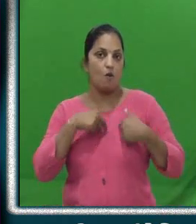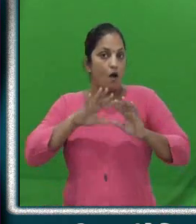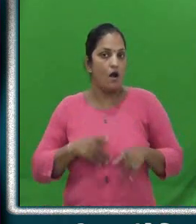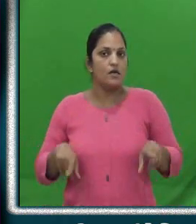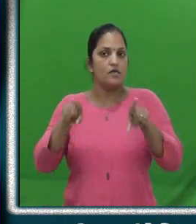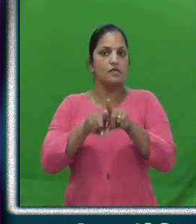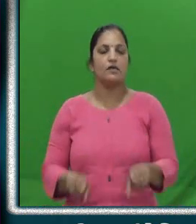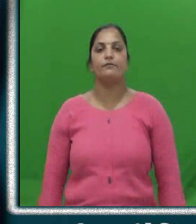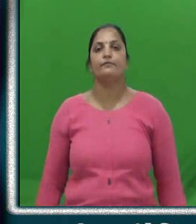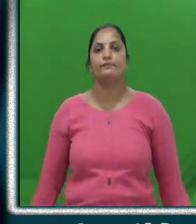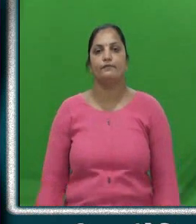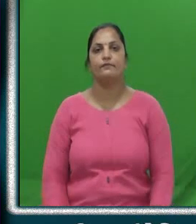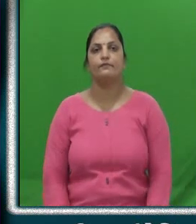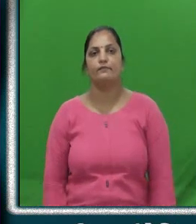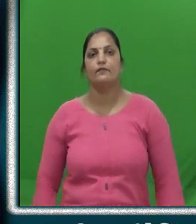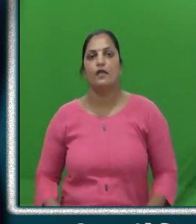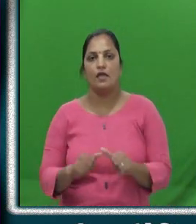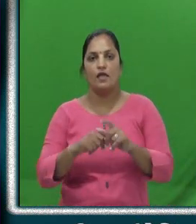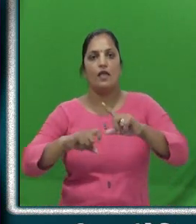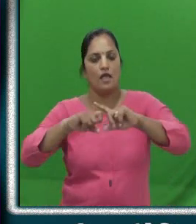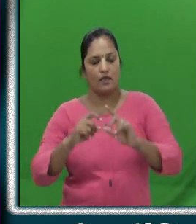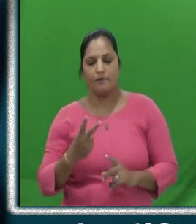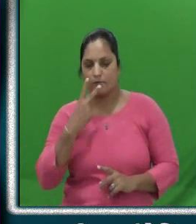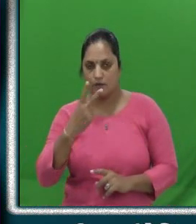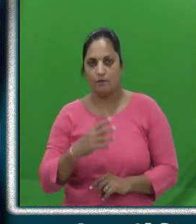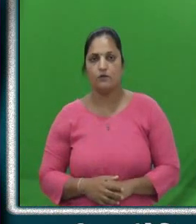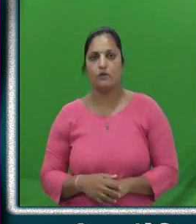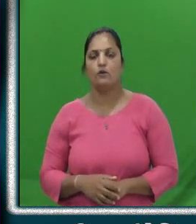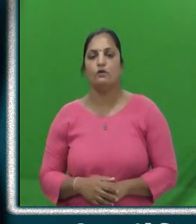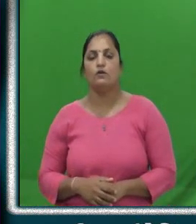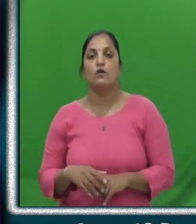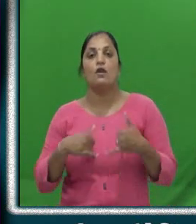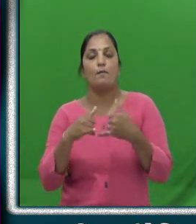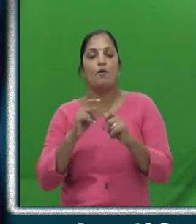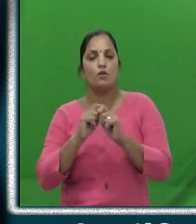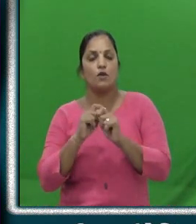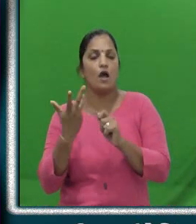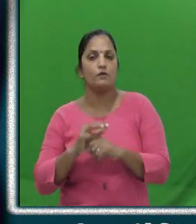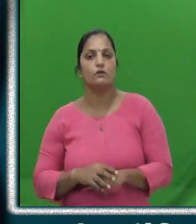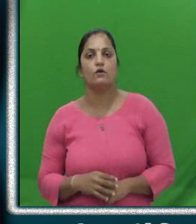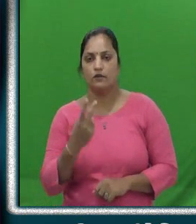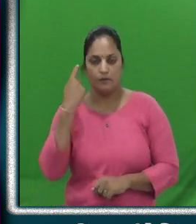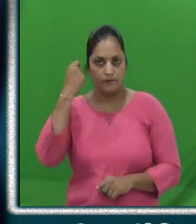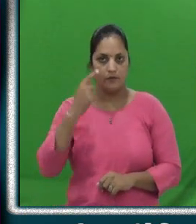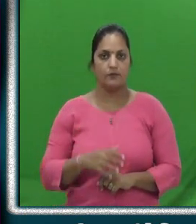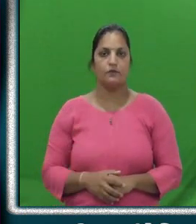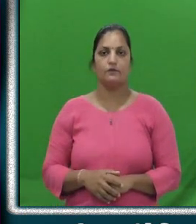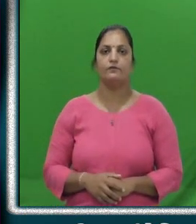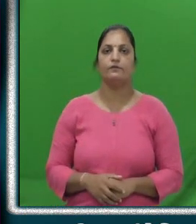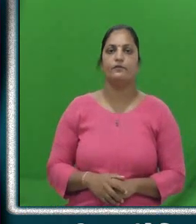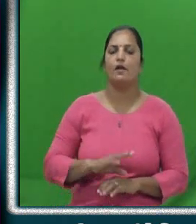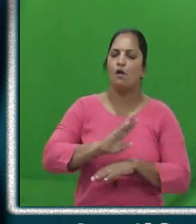અરુણ કૃષ્ણમૂર્તિને સમજવું હોય અરુણ કૃષ્ણમૂર્તિને સમજવું હોય તો એની પ્રવૃત્તિઓ સમજવી પડે આ